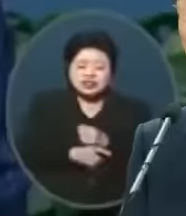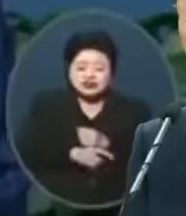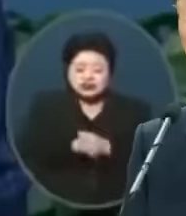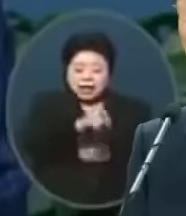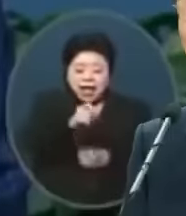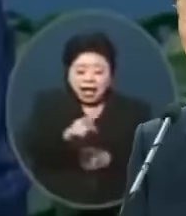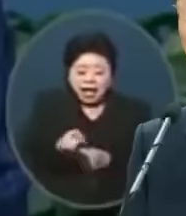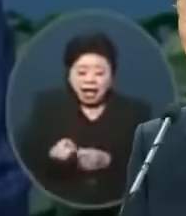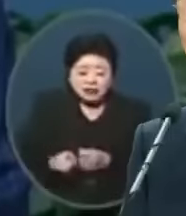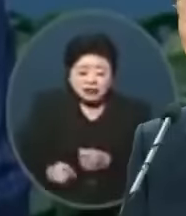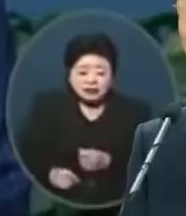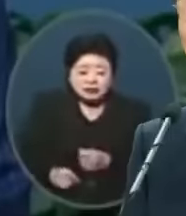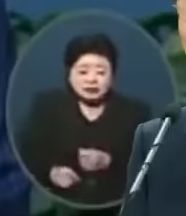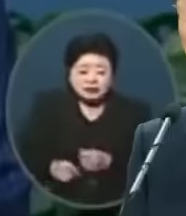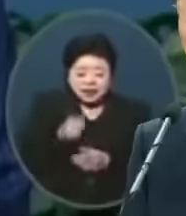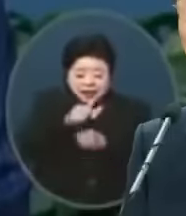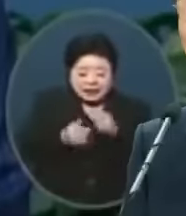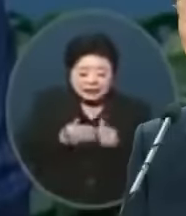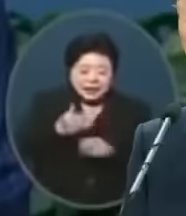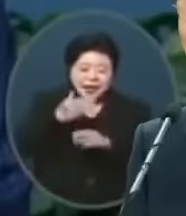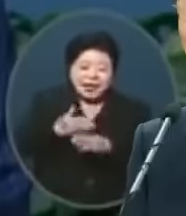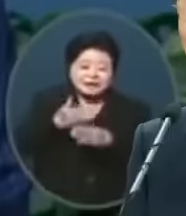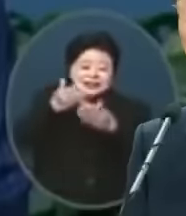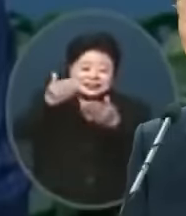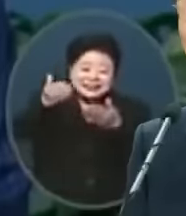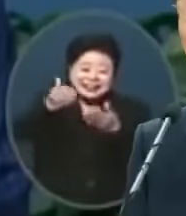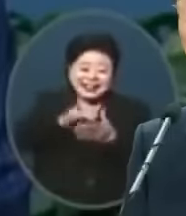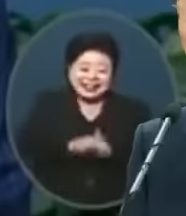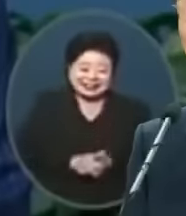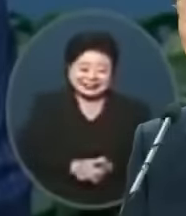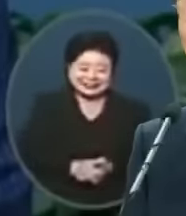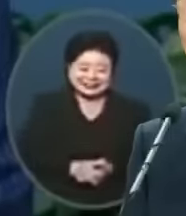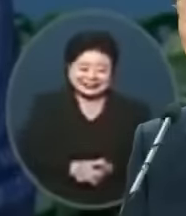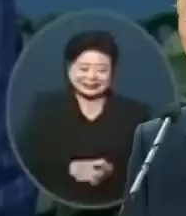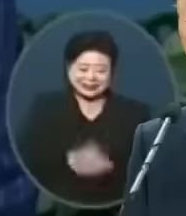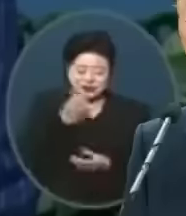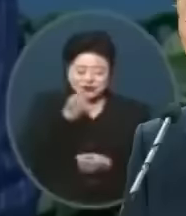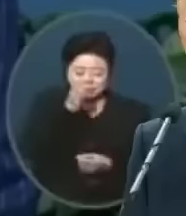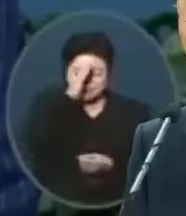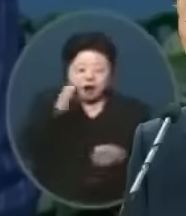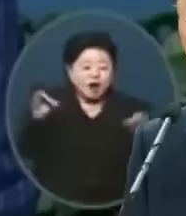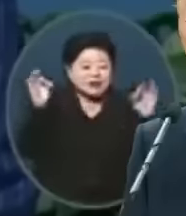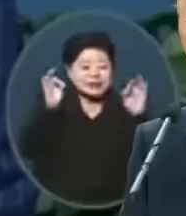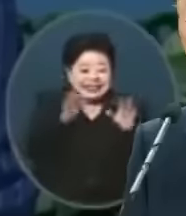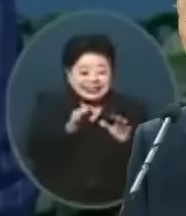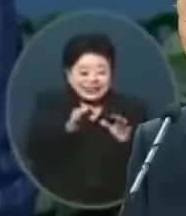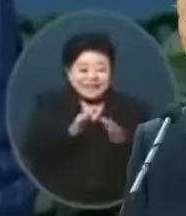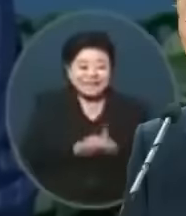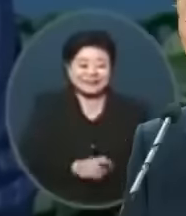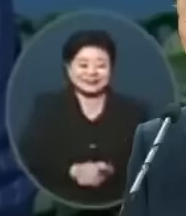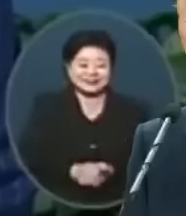적어서 하나님께 감사를 나르니까 우울증이 사라졌다는 것입니다.